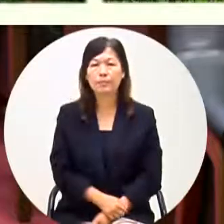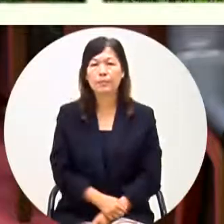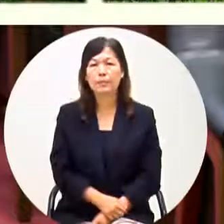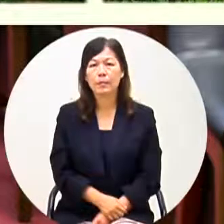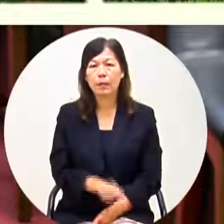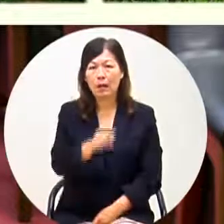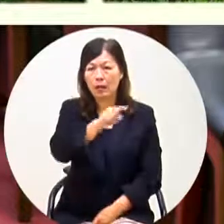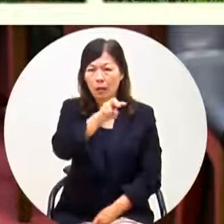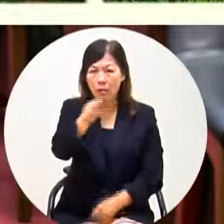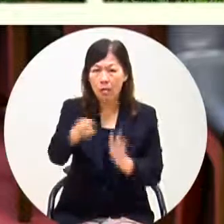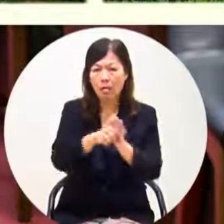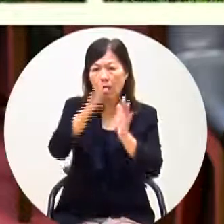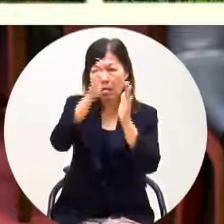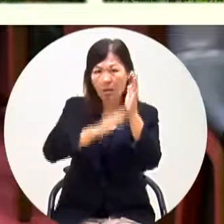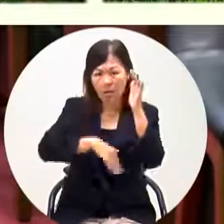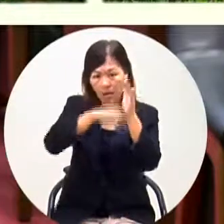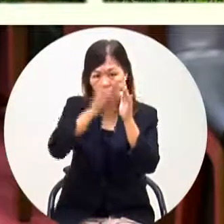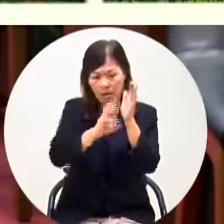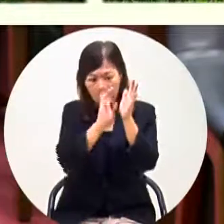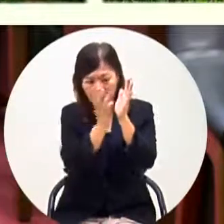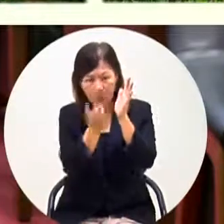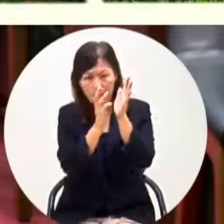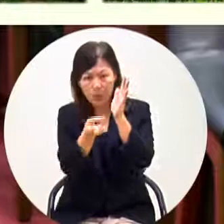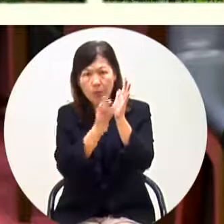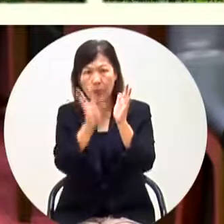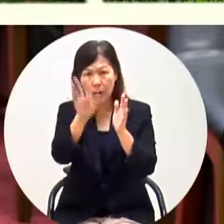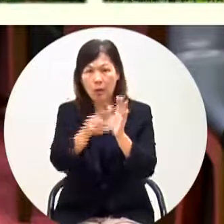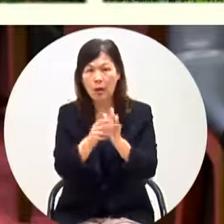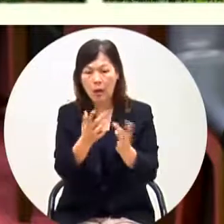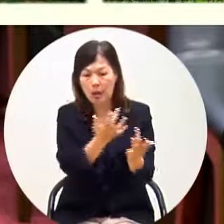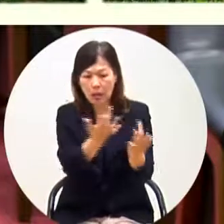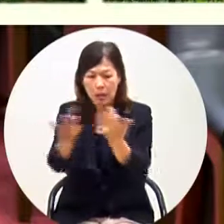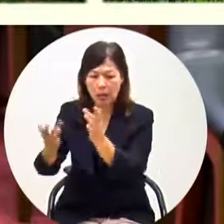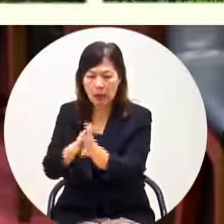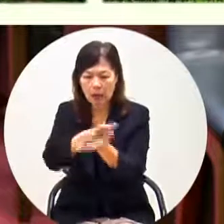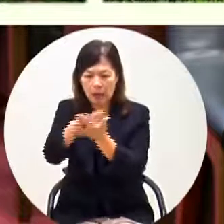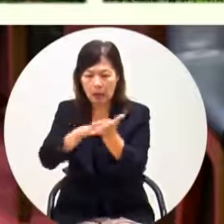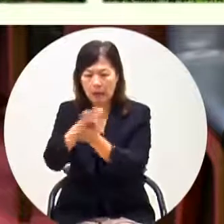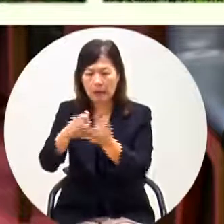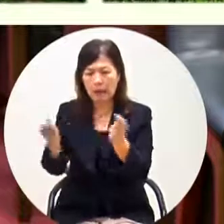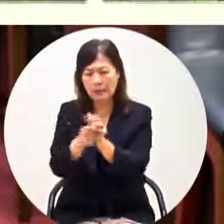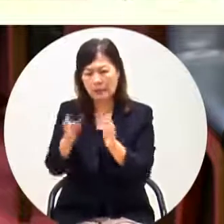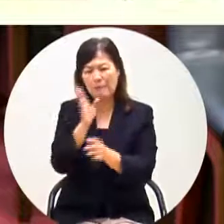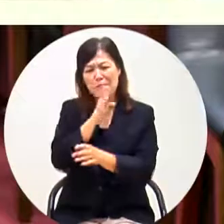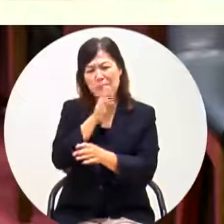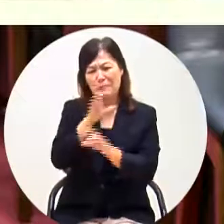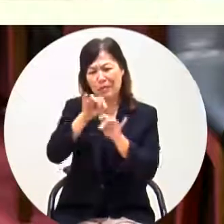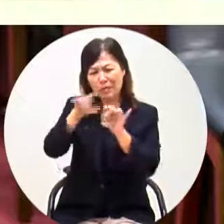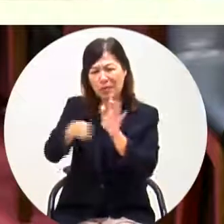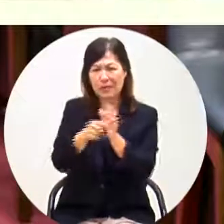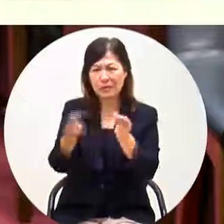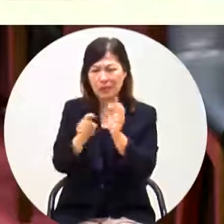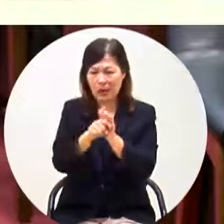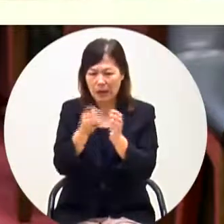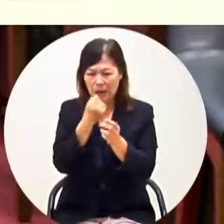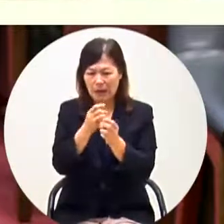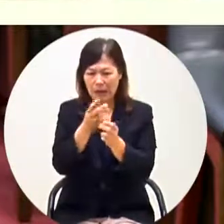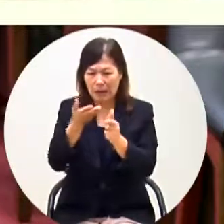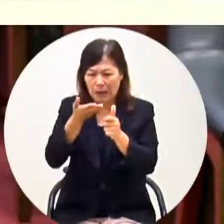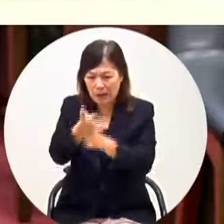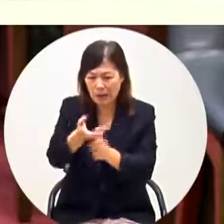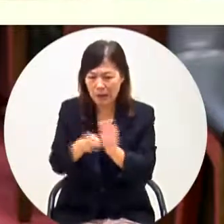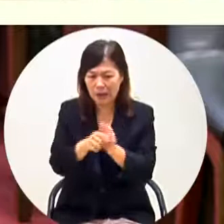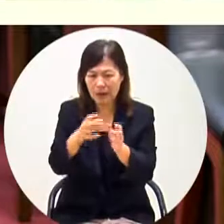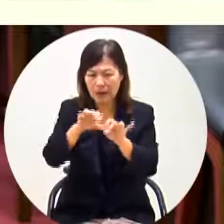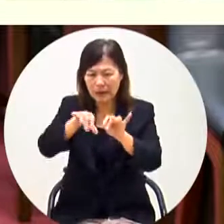落，杂草丛生，这个地方很像废墟，而且还有点像命案的现场。好。看这个